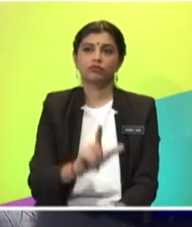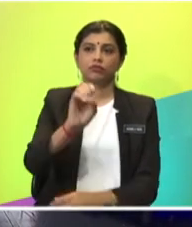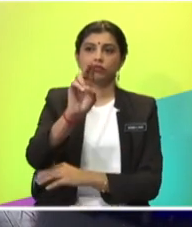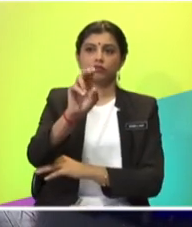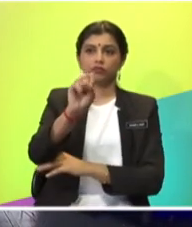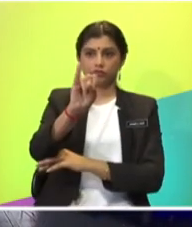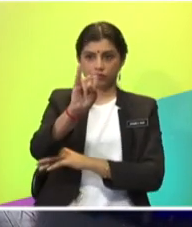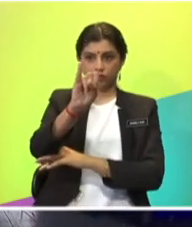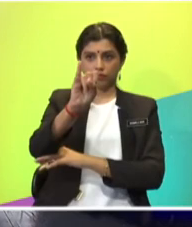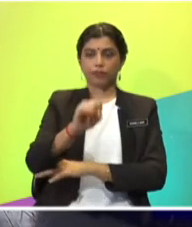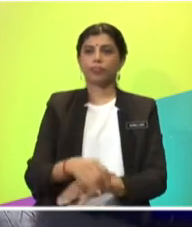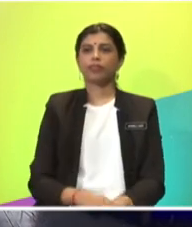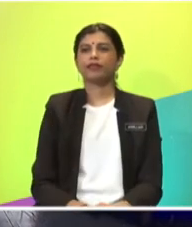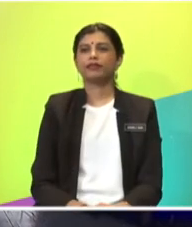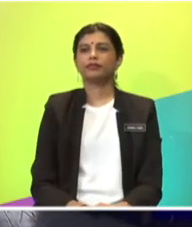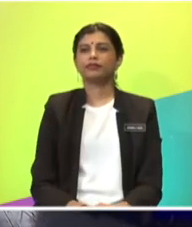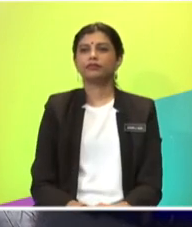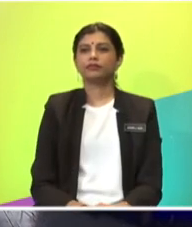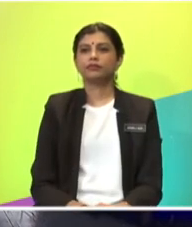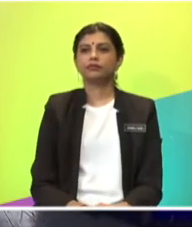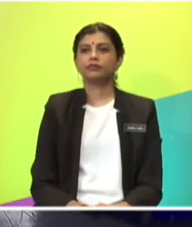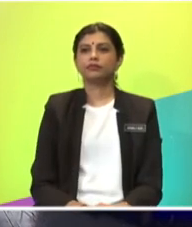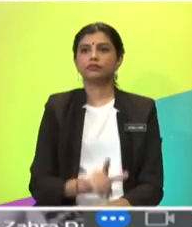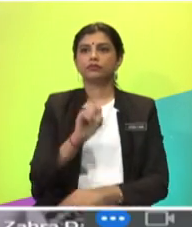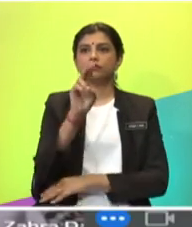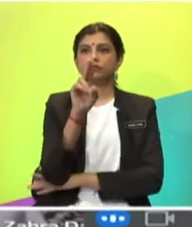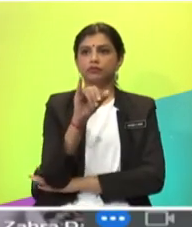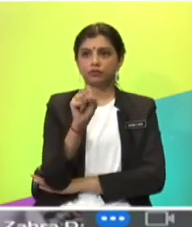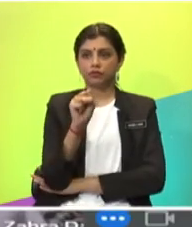berapa jawapan Luis?